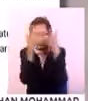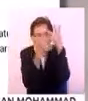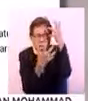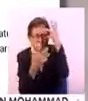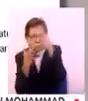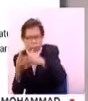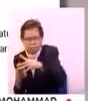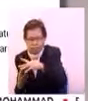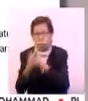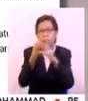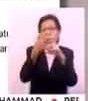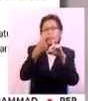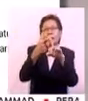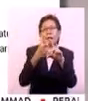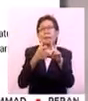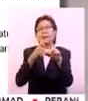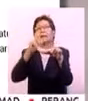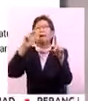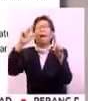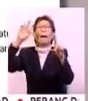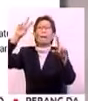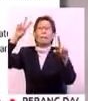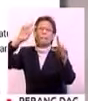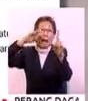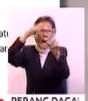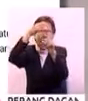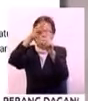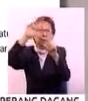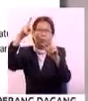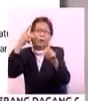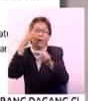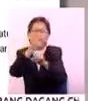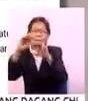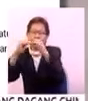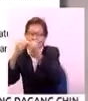yang timbul daripada aspek politik dan dalam kalangan